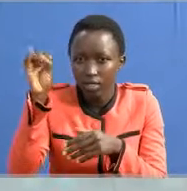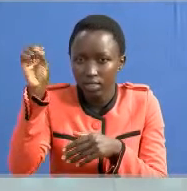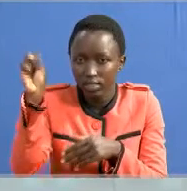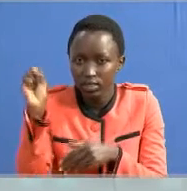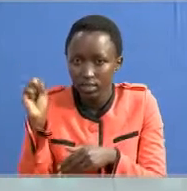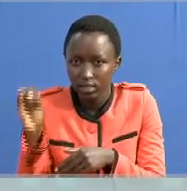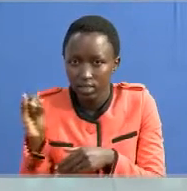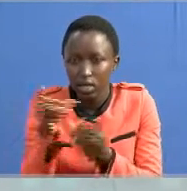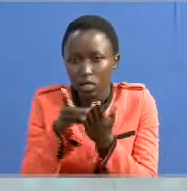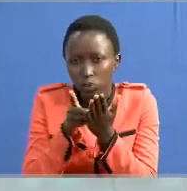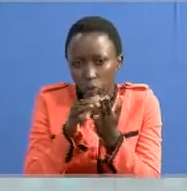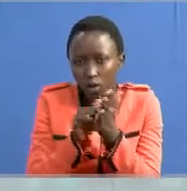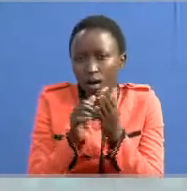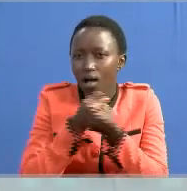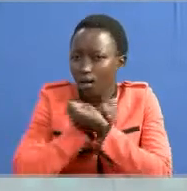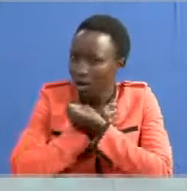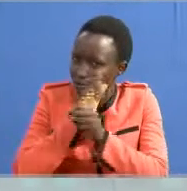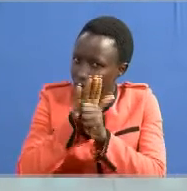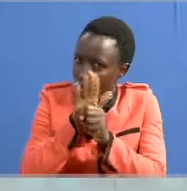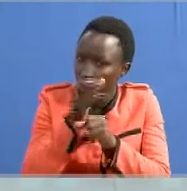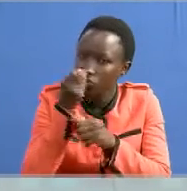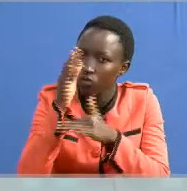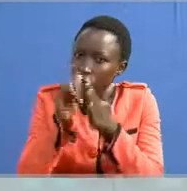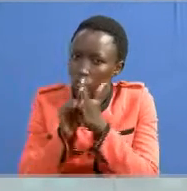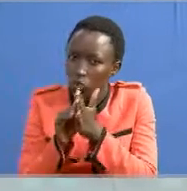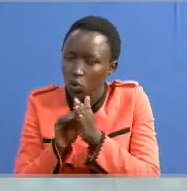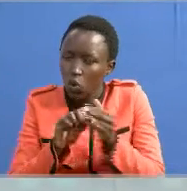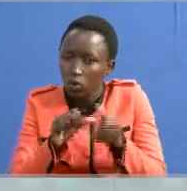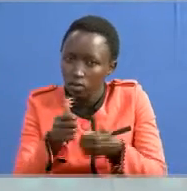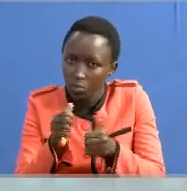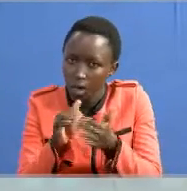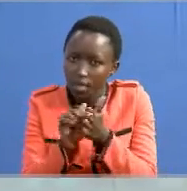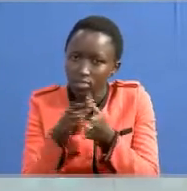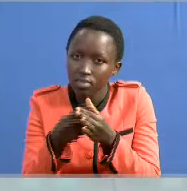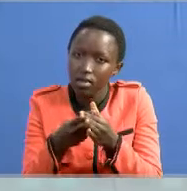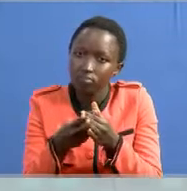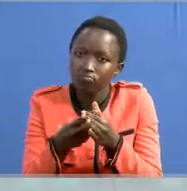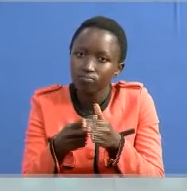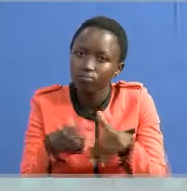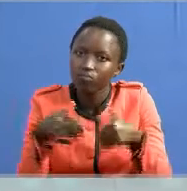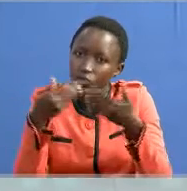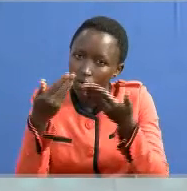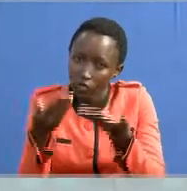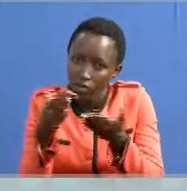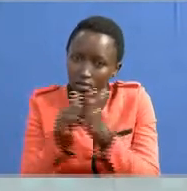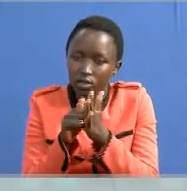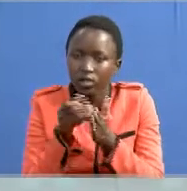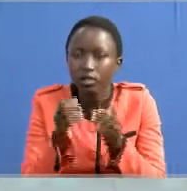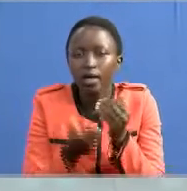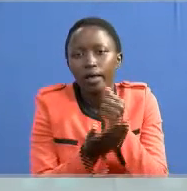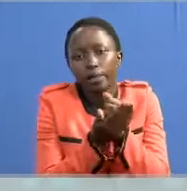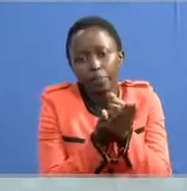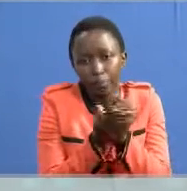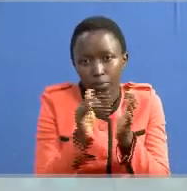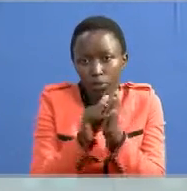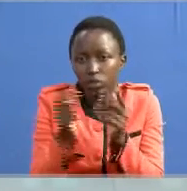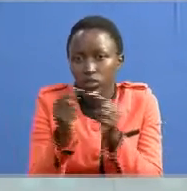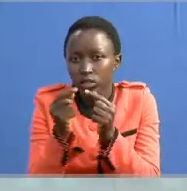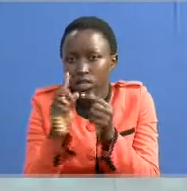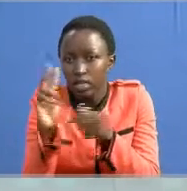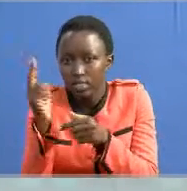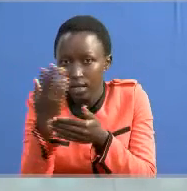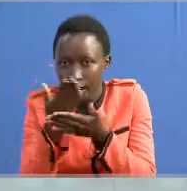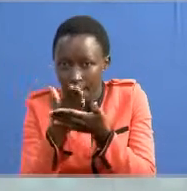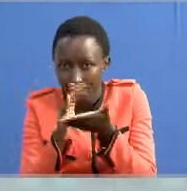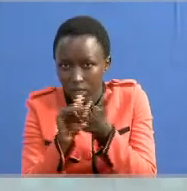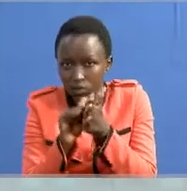Alikote alipendezwa na makala hayo ya meza ya michezo na kujitolea kuwasaidia wachezaji wenye majeraha. Kwenye sehemu ya pili